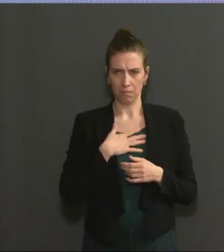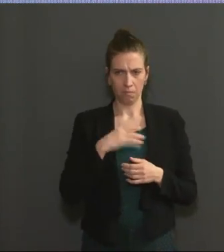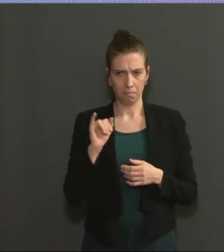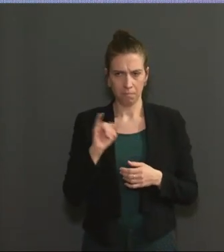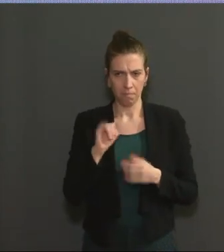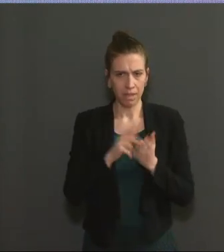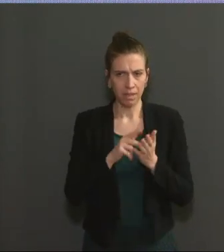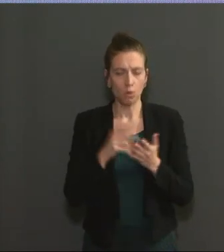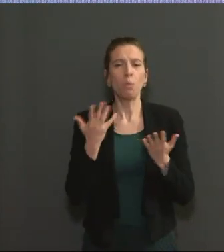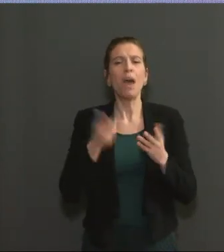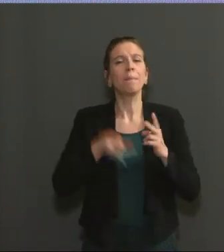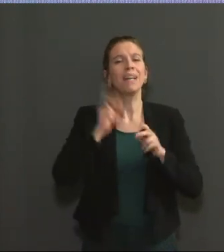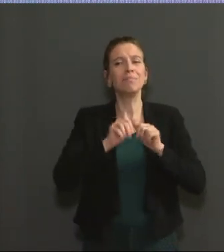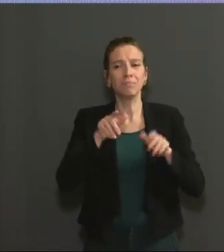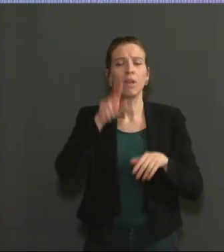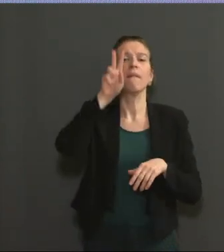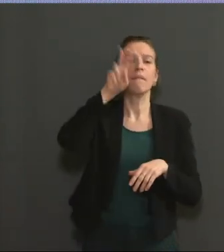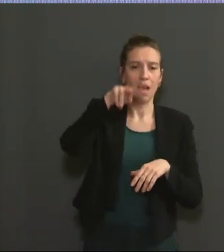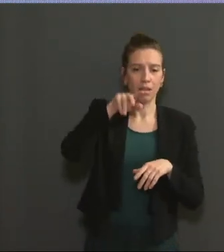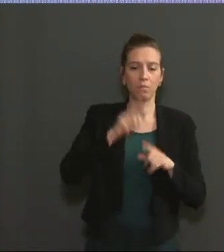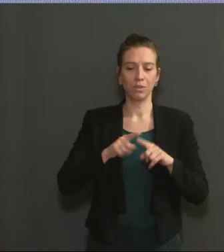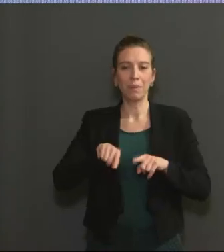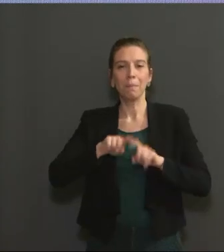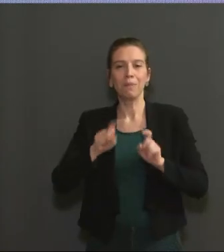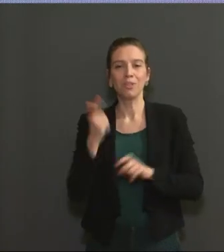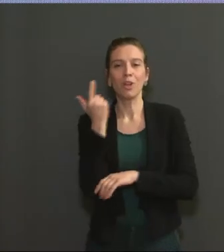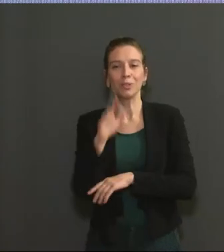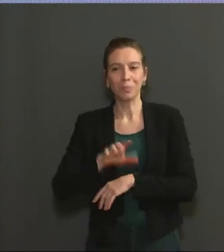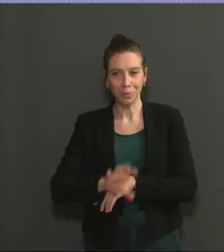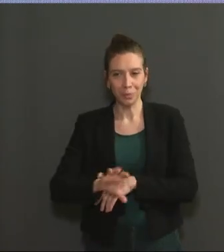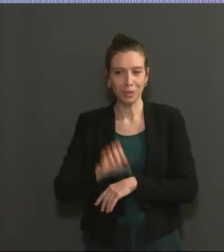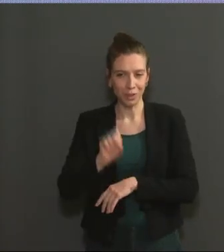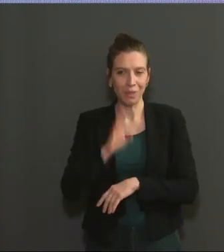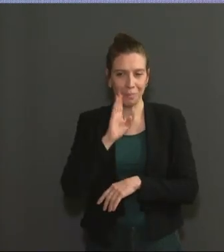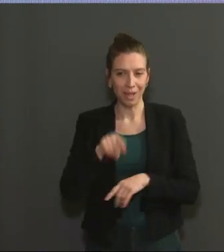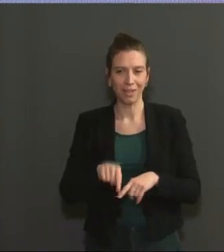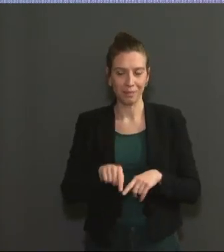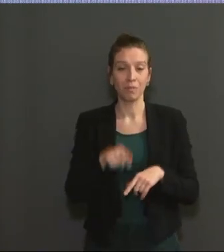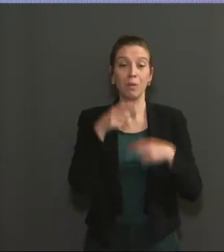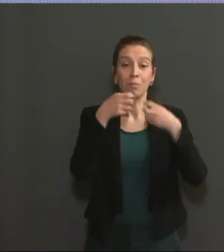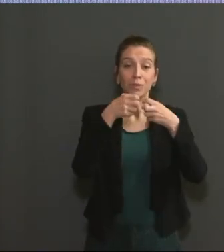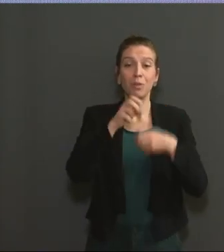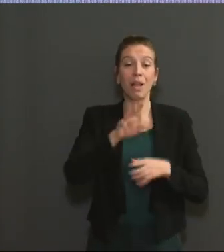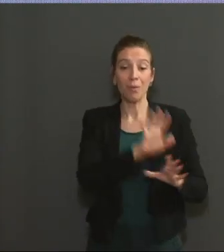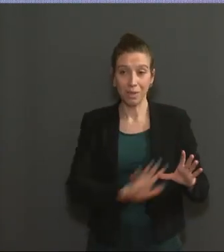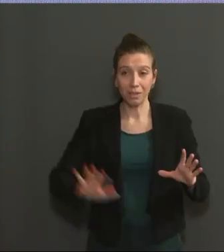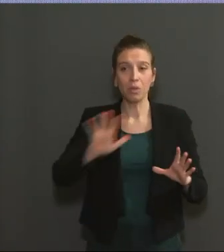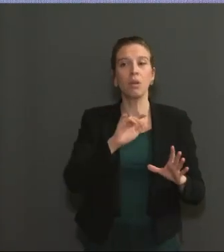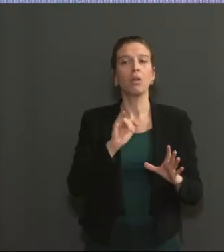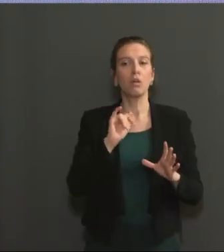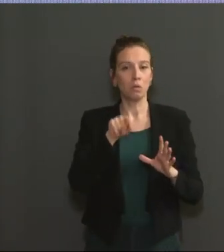provincie Luxemburg in Brussel en de rest van bon dalen de besmettingen momententeel wel